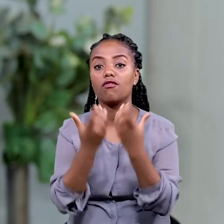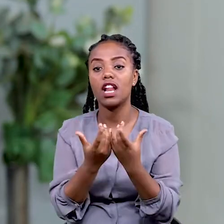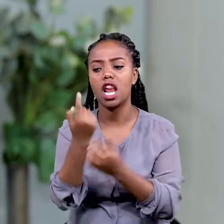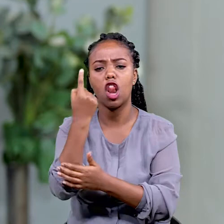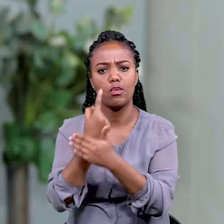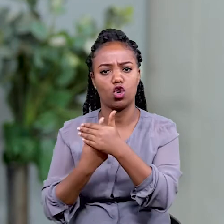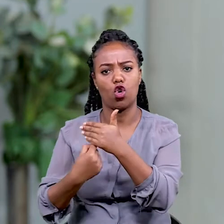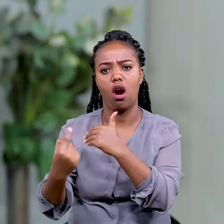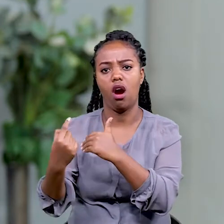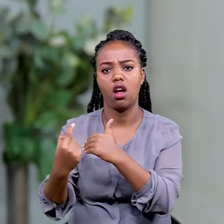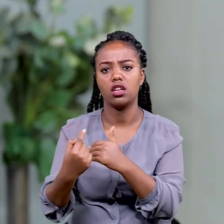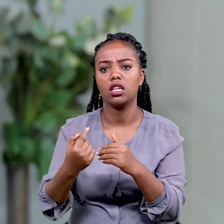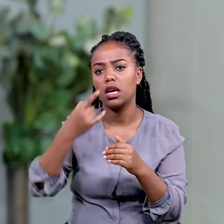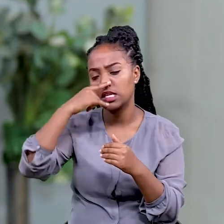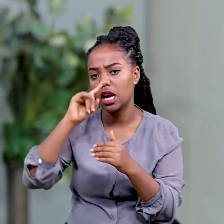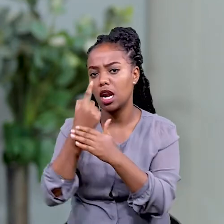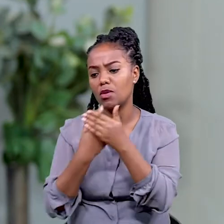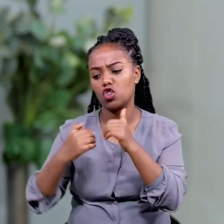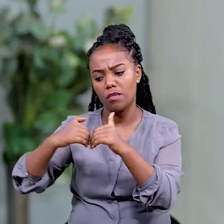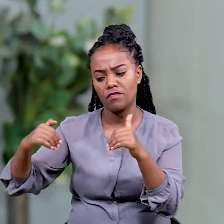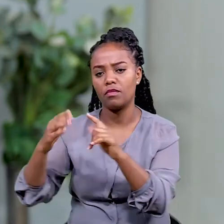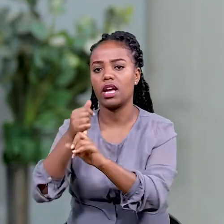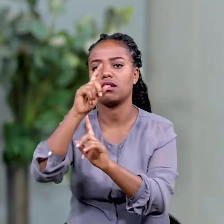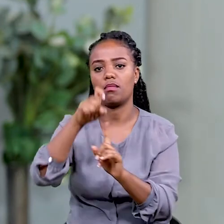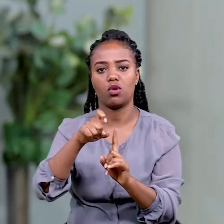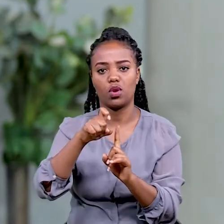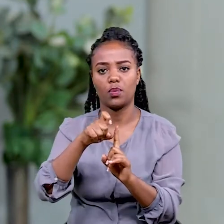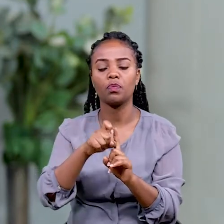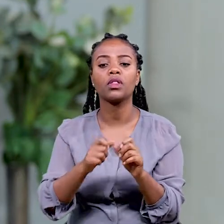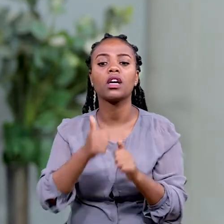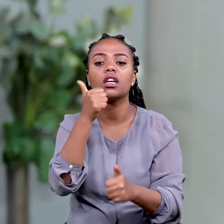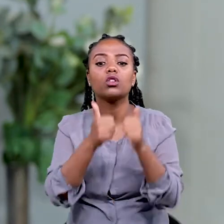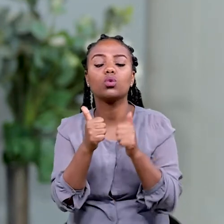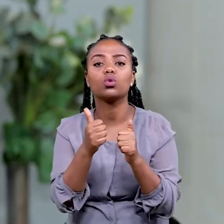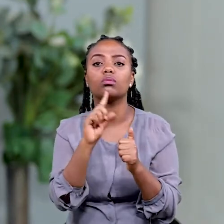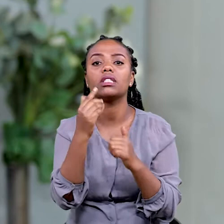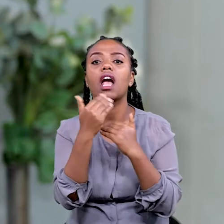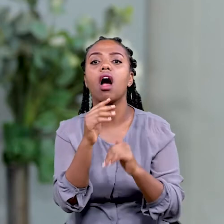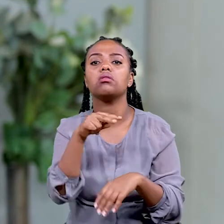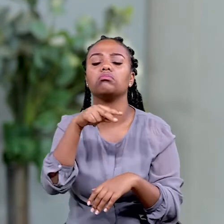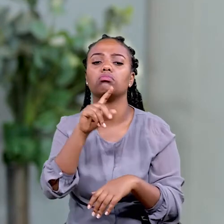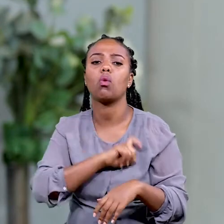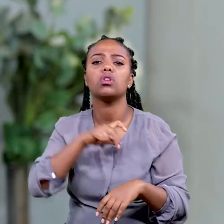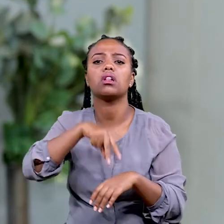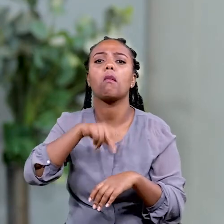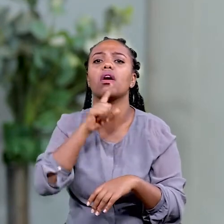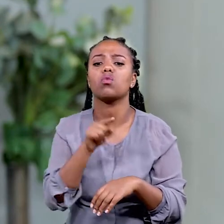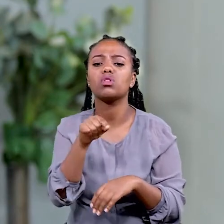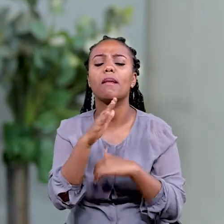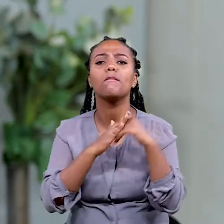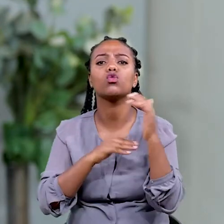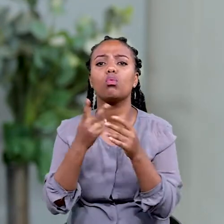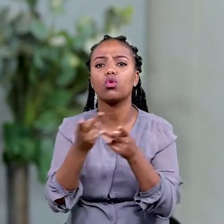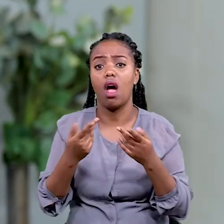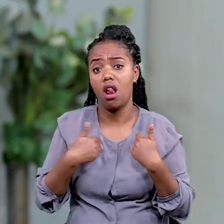ክፍልም ለብቻው የልጆ ህጻናቶቹ ለብቻቸው መያዝ አለባቸው። የትኞቹ ምን ያህል ፖሊስ ጣቢያዎች ናቸው ለዚህ ምቹ